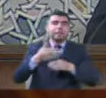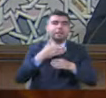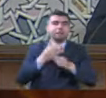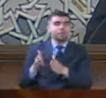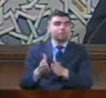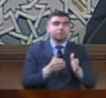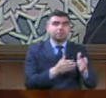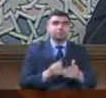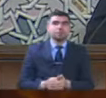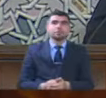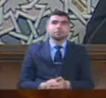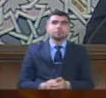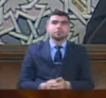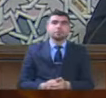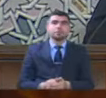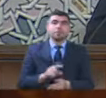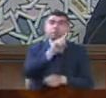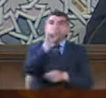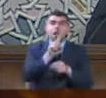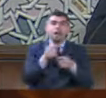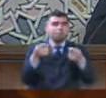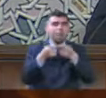شكرا كلمة التعقيب.